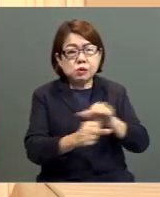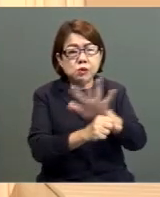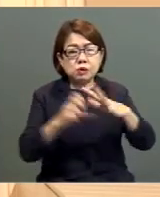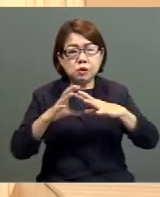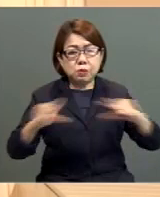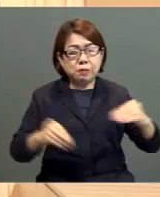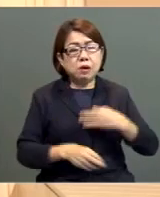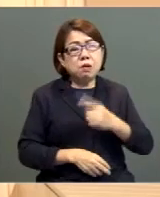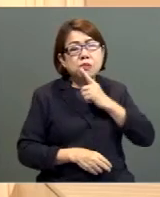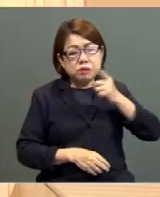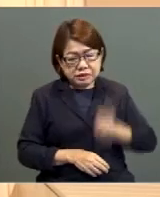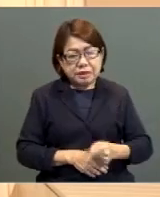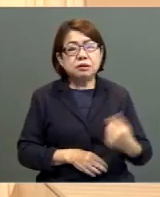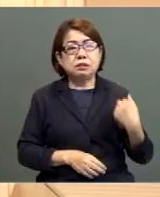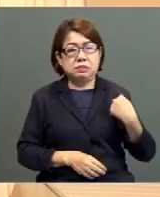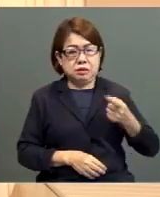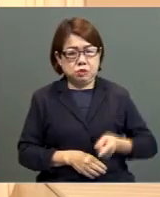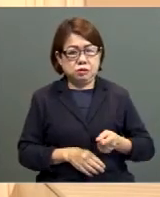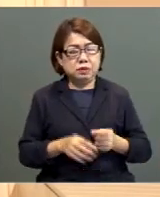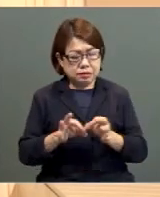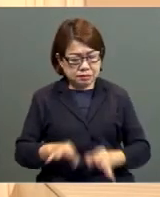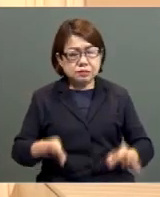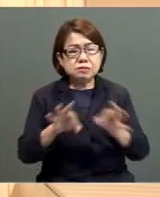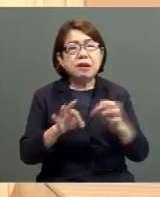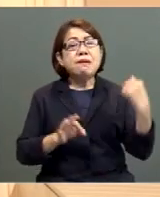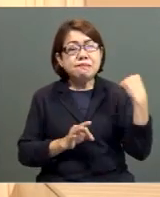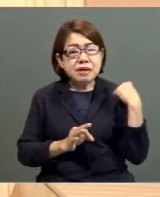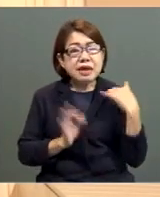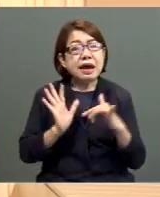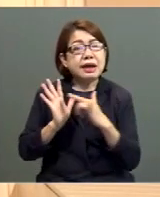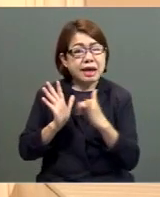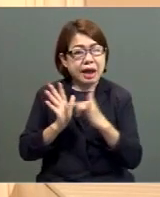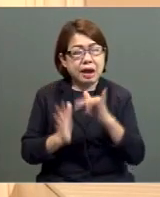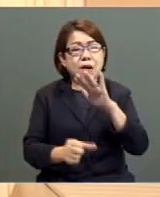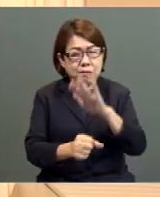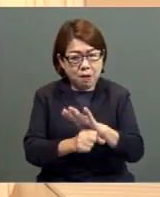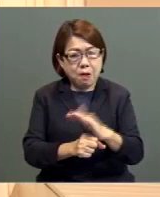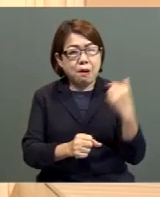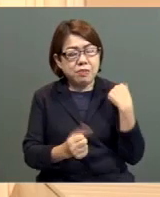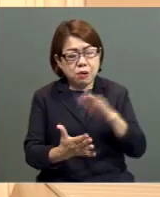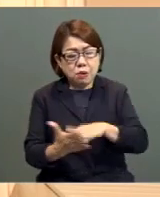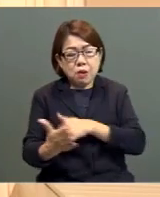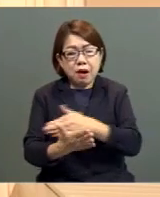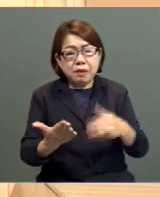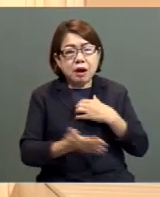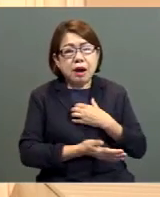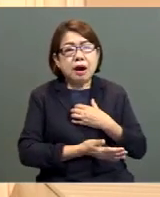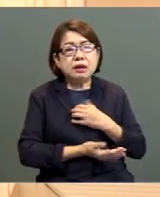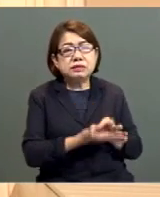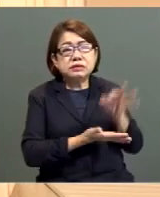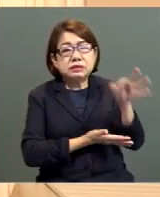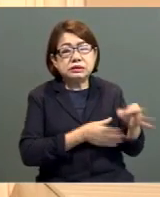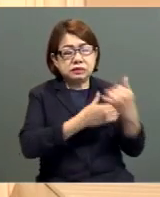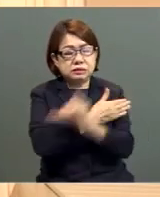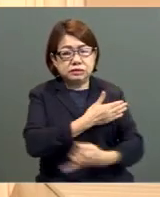าที่จำเป็นในการรักษาอย่างเพียงพอและก็มีแผนในการจัดหาเพิ่มเติมจากต่างประเทศเพื่อเตรียมพร้อมสำหรับ